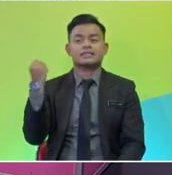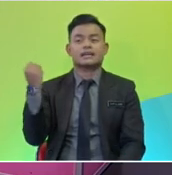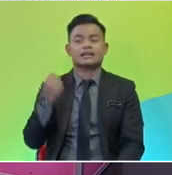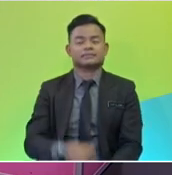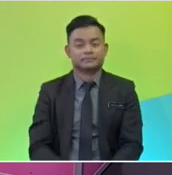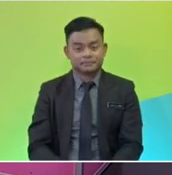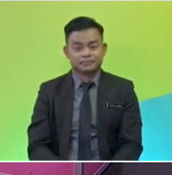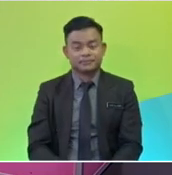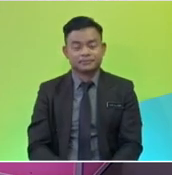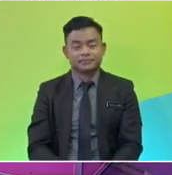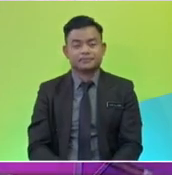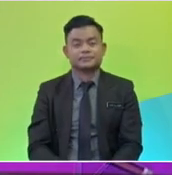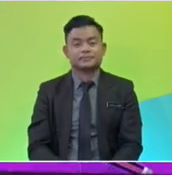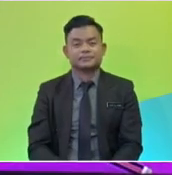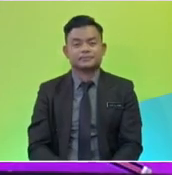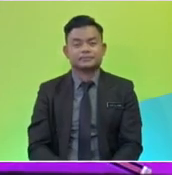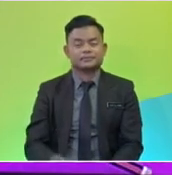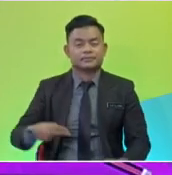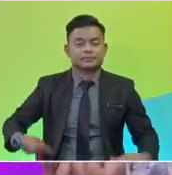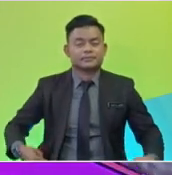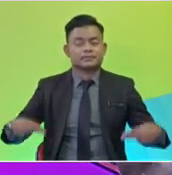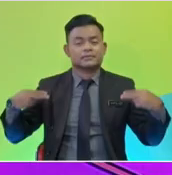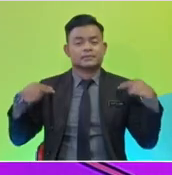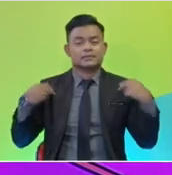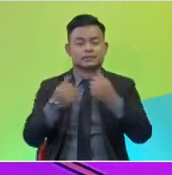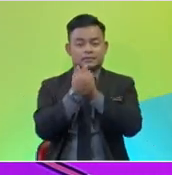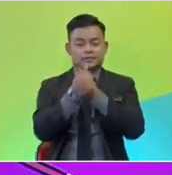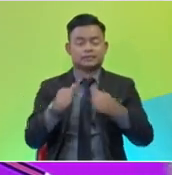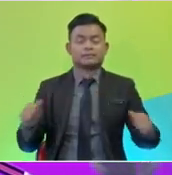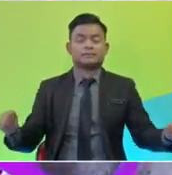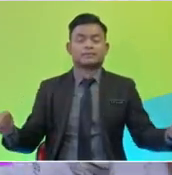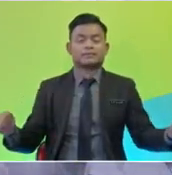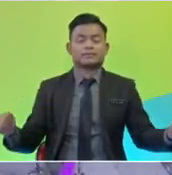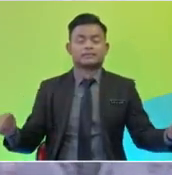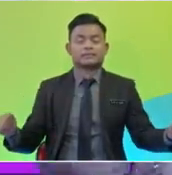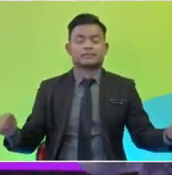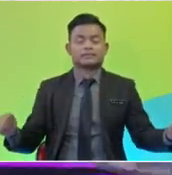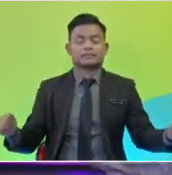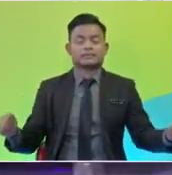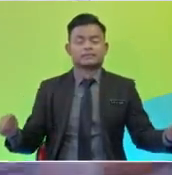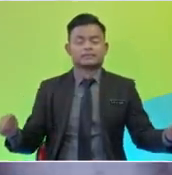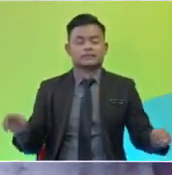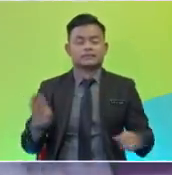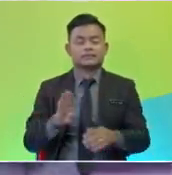sentiasa hidup amat saling